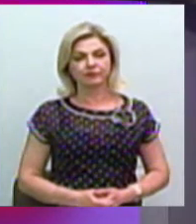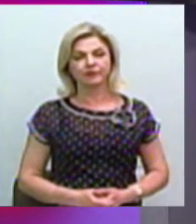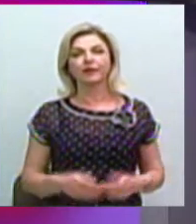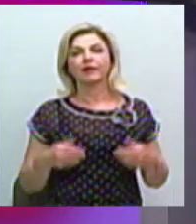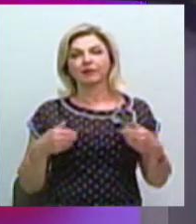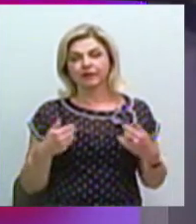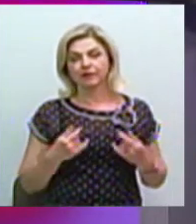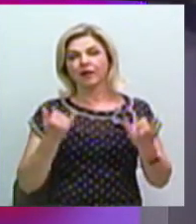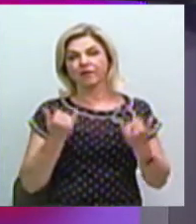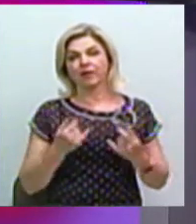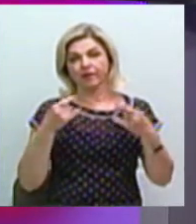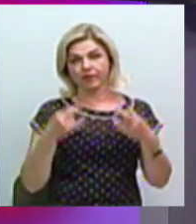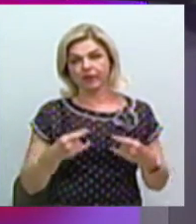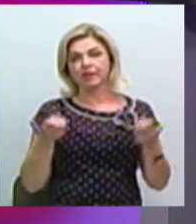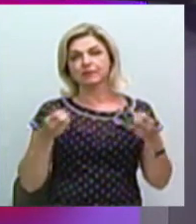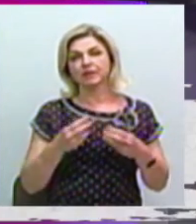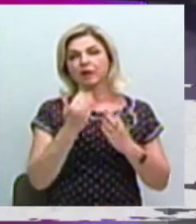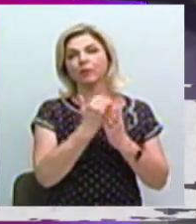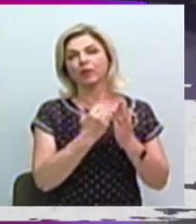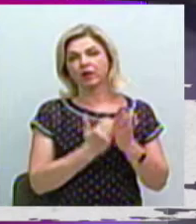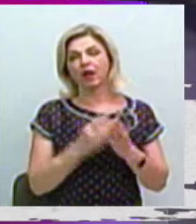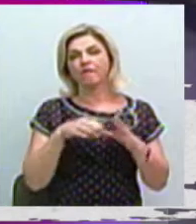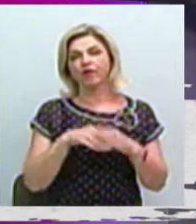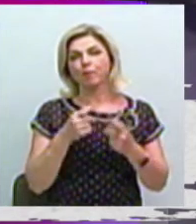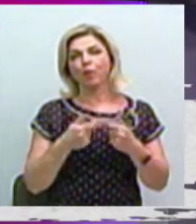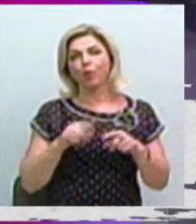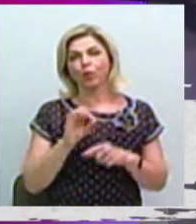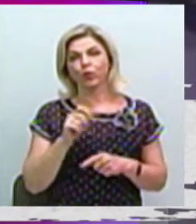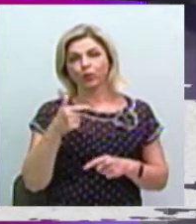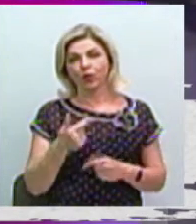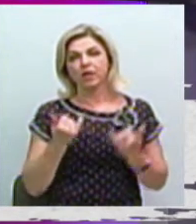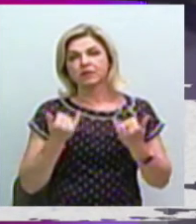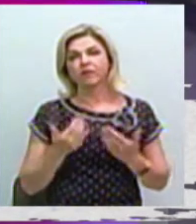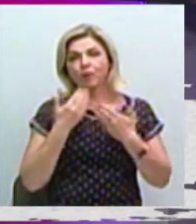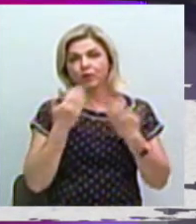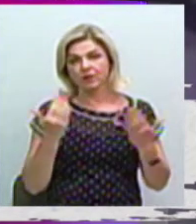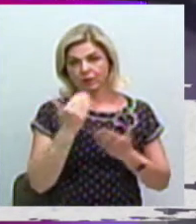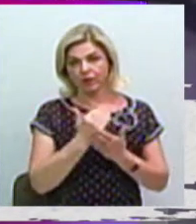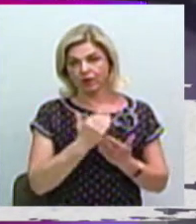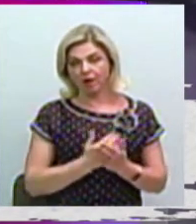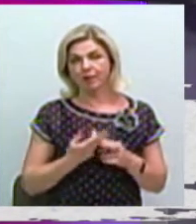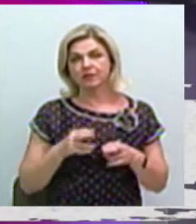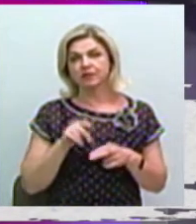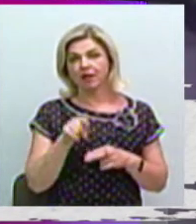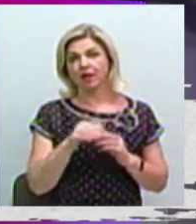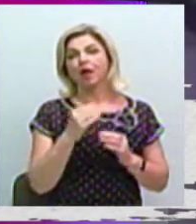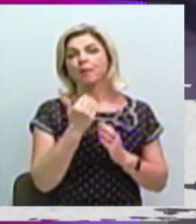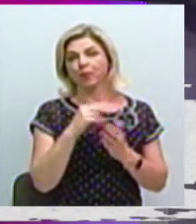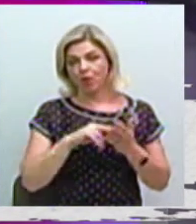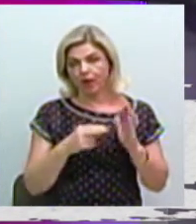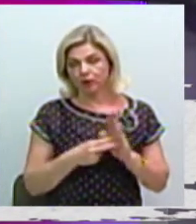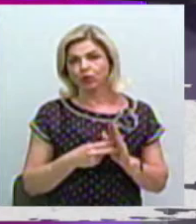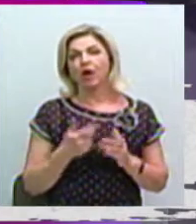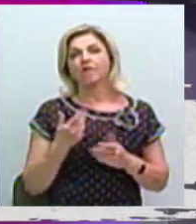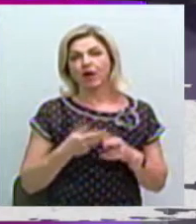Вітаю в прямому ефірі спеціальний проєкт «Виборчий округ співбесіди». Сьогодні наша остання програма цього проєкту, в якому ми